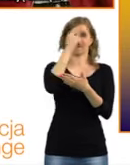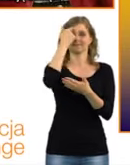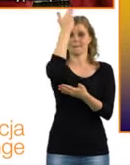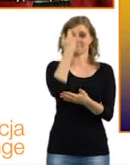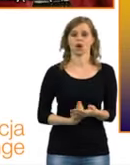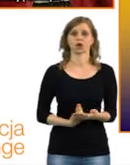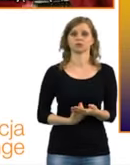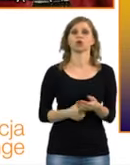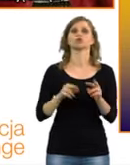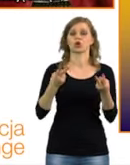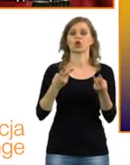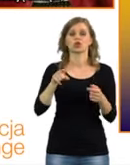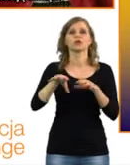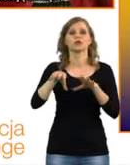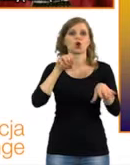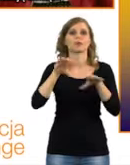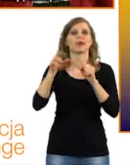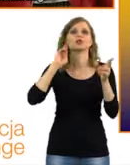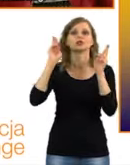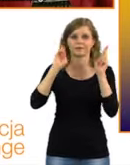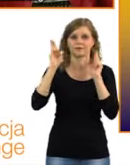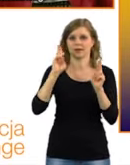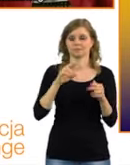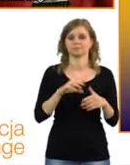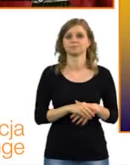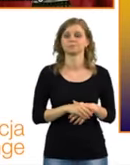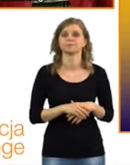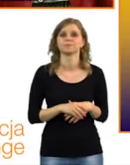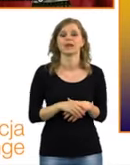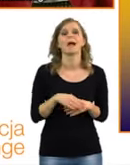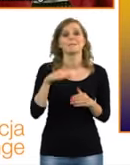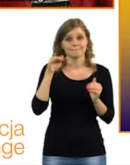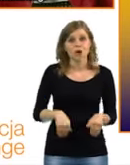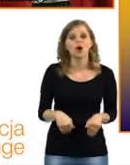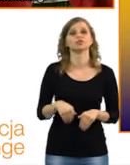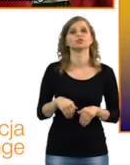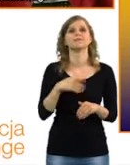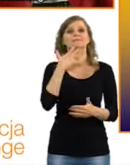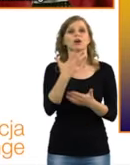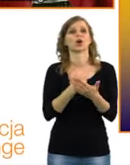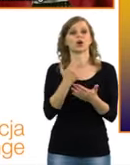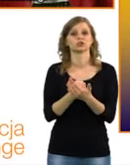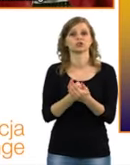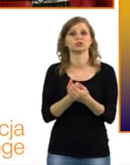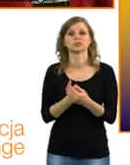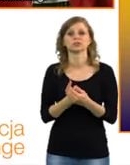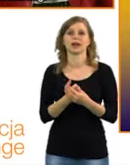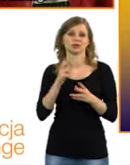pionu, to również odbierają dźwięki, czyli można